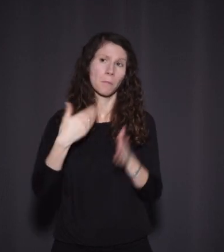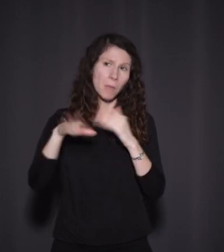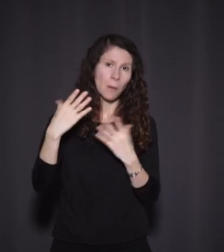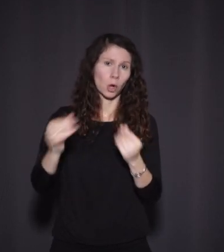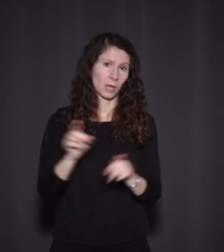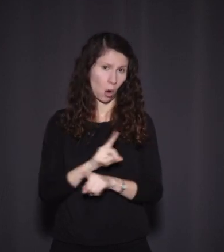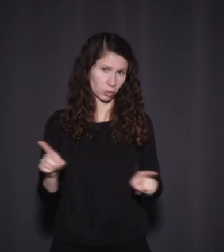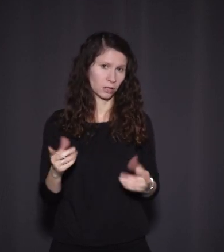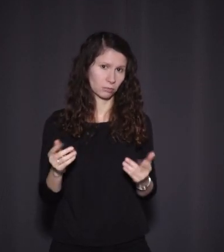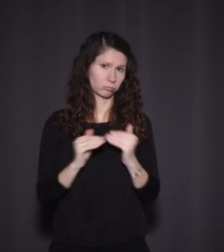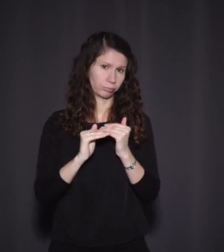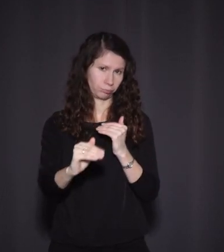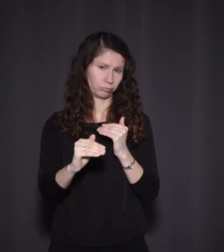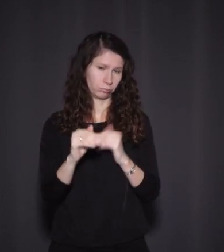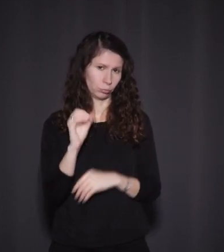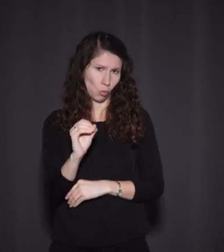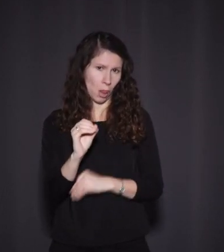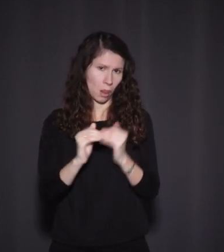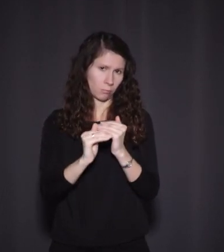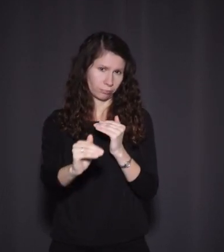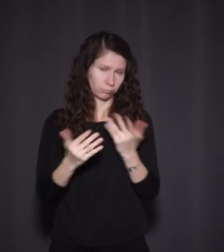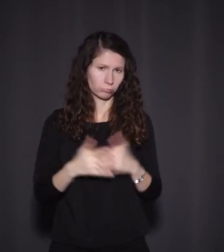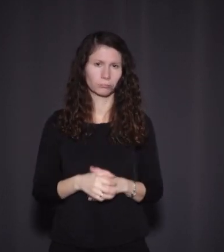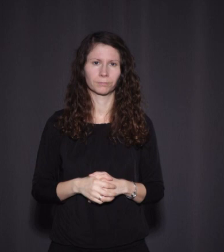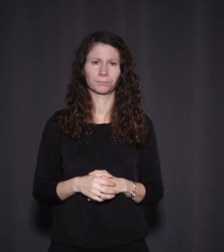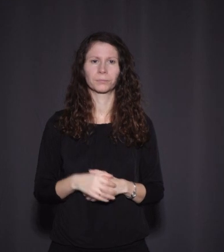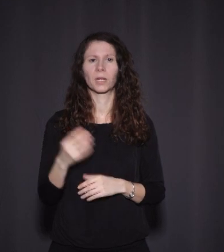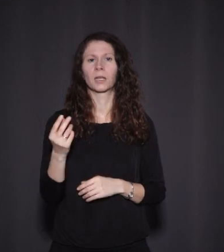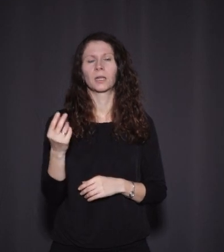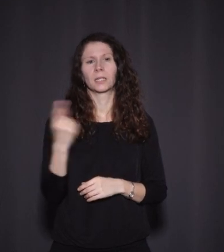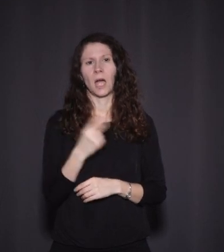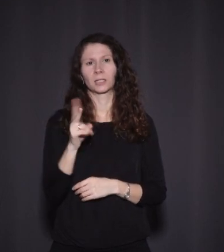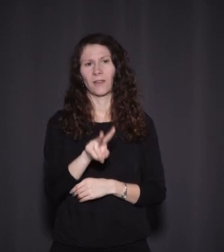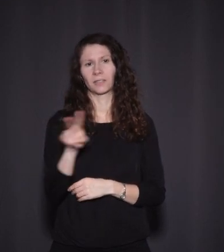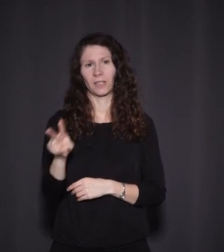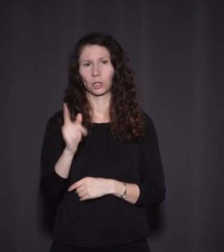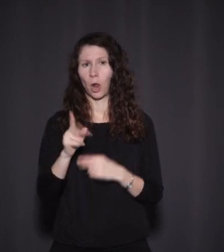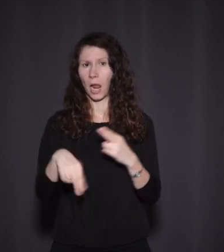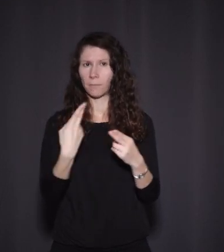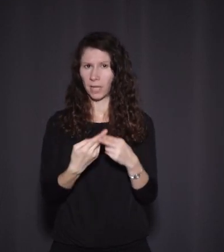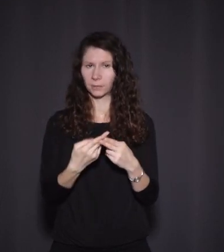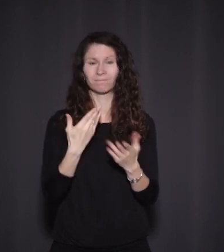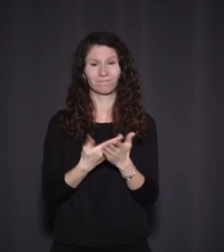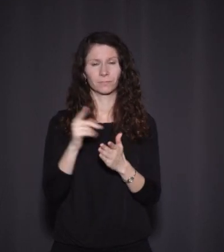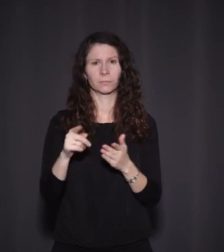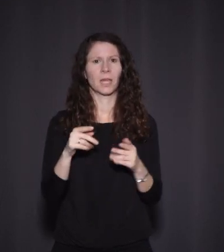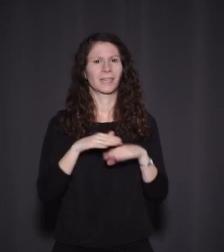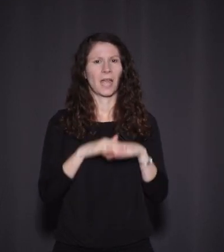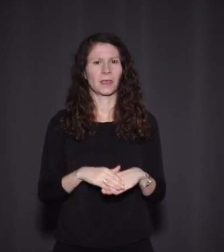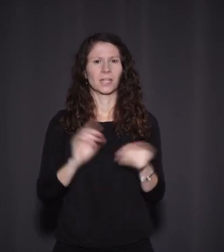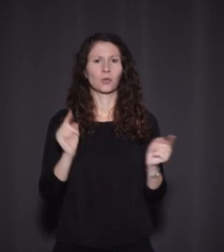ist. Schließlich dann in der Anpassung 22 soll nun die Rentenkürzung, die